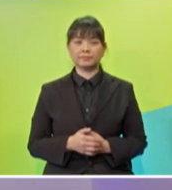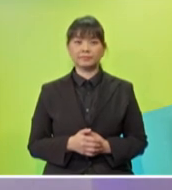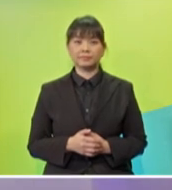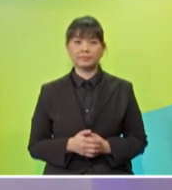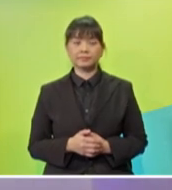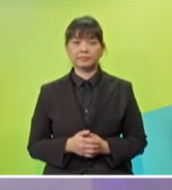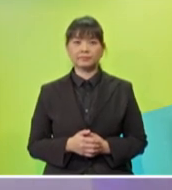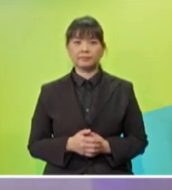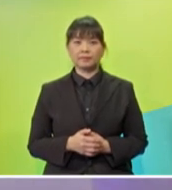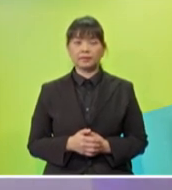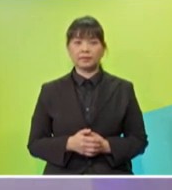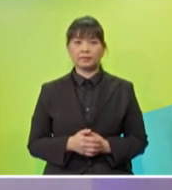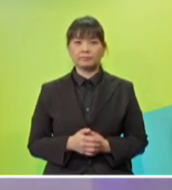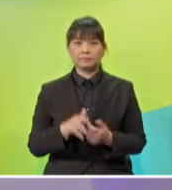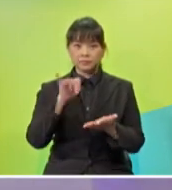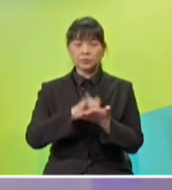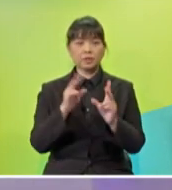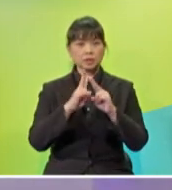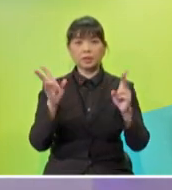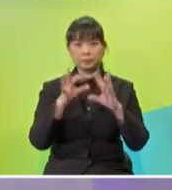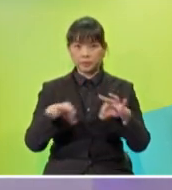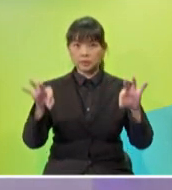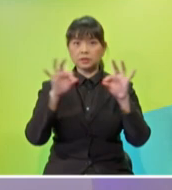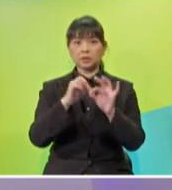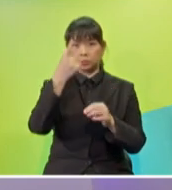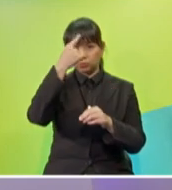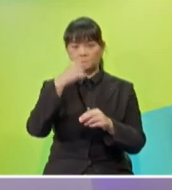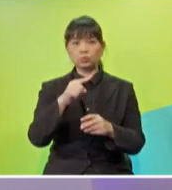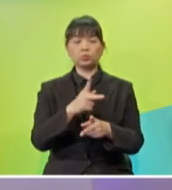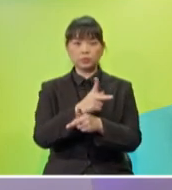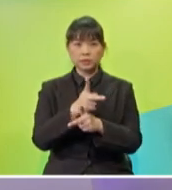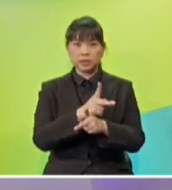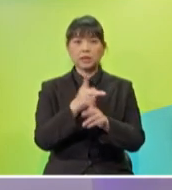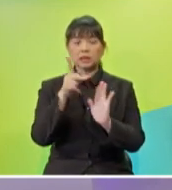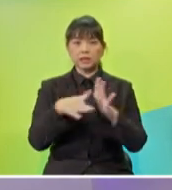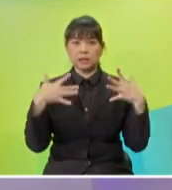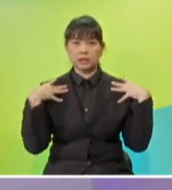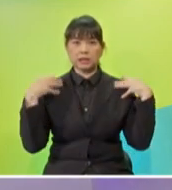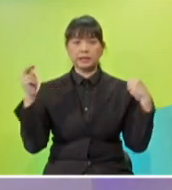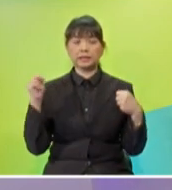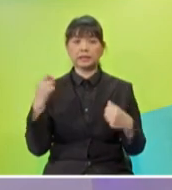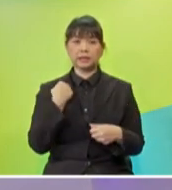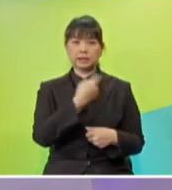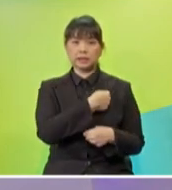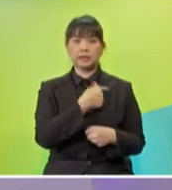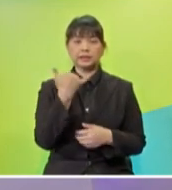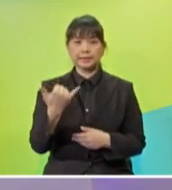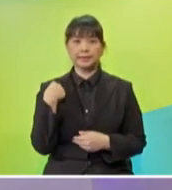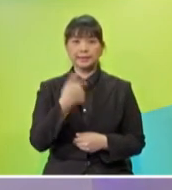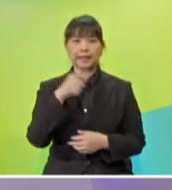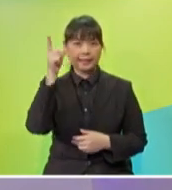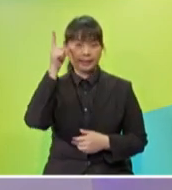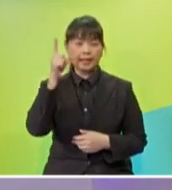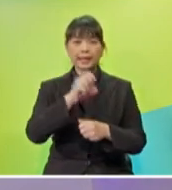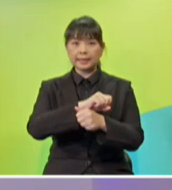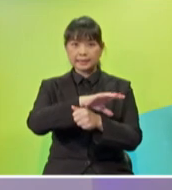yang sangat penting kan gitu untuk menjaga kesehatan kita Oke marilah kita lihat kesan